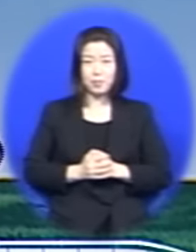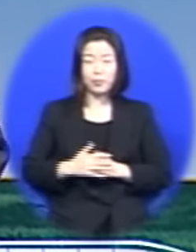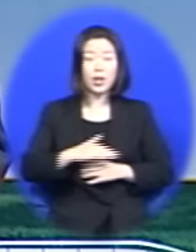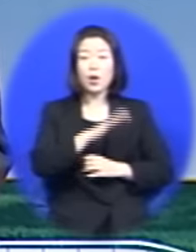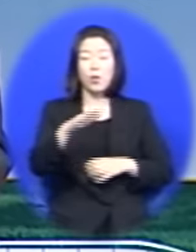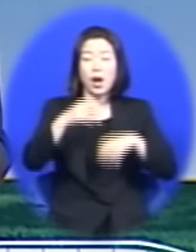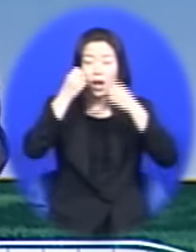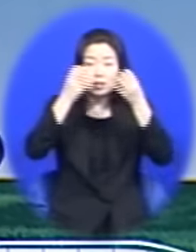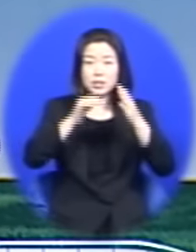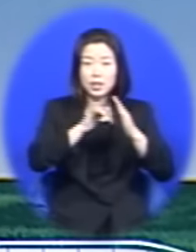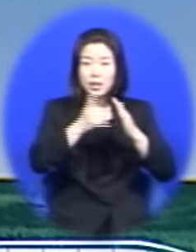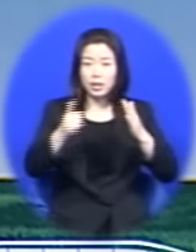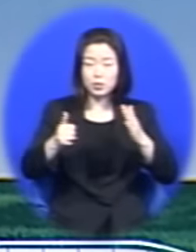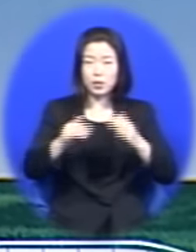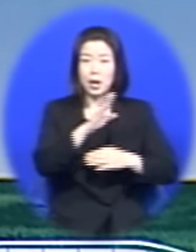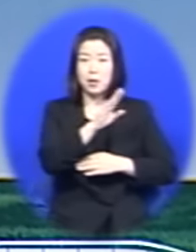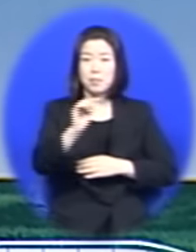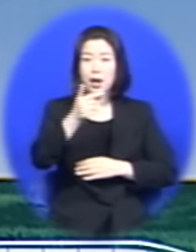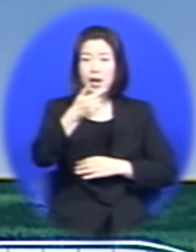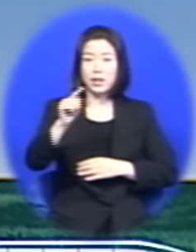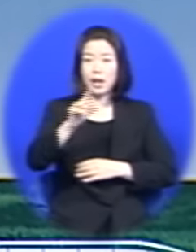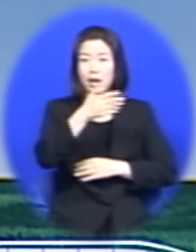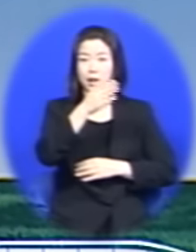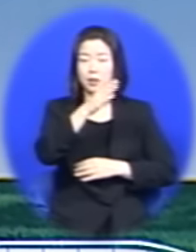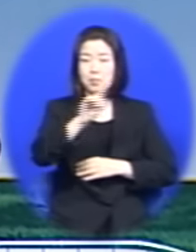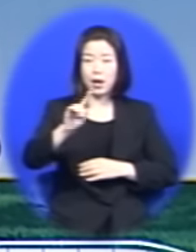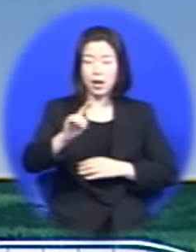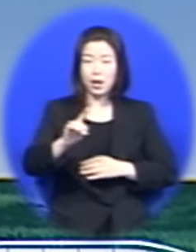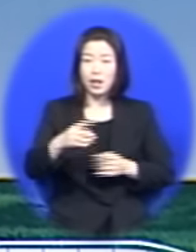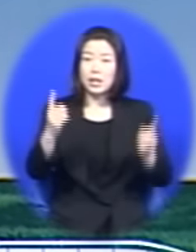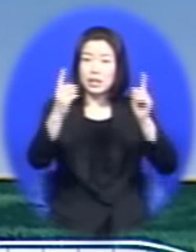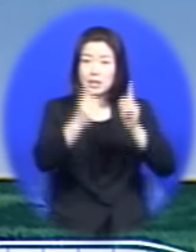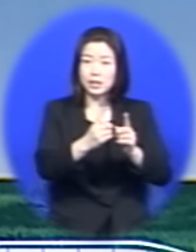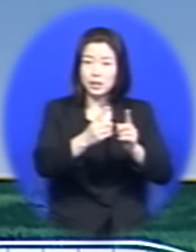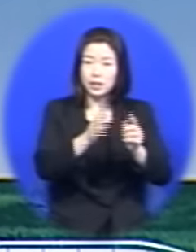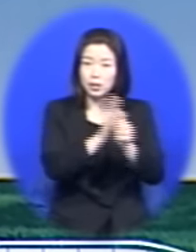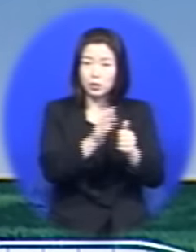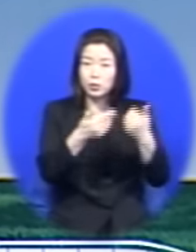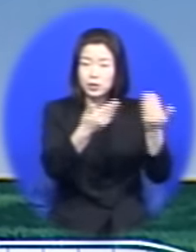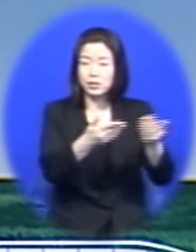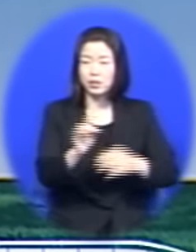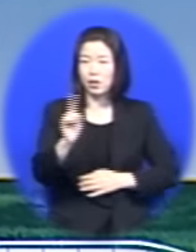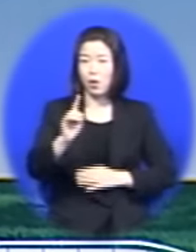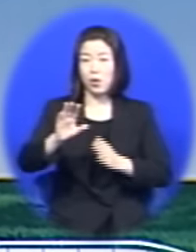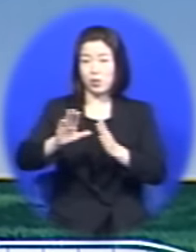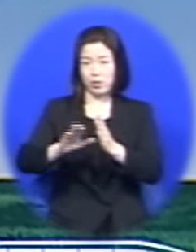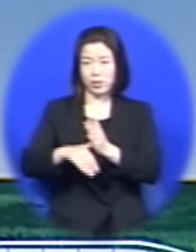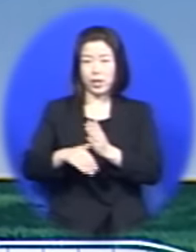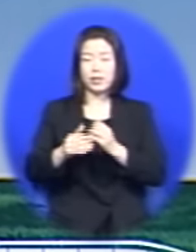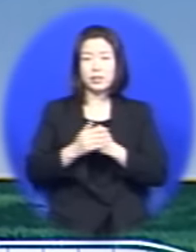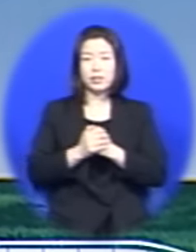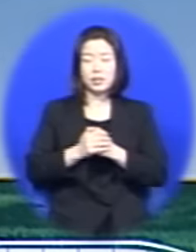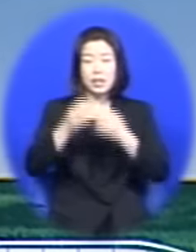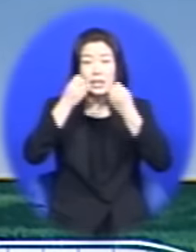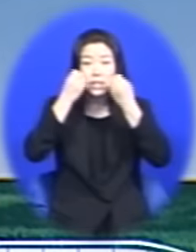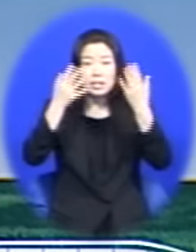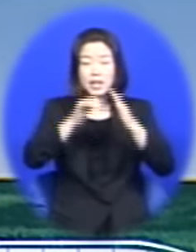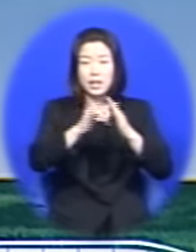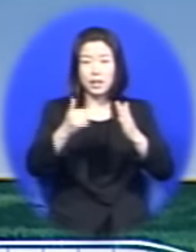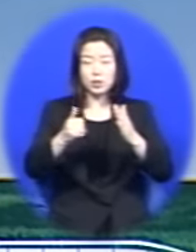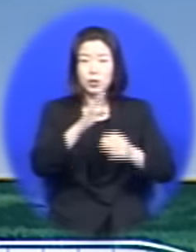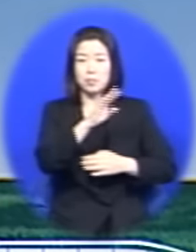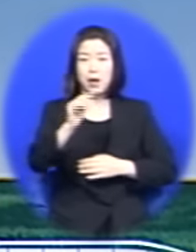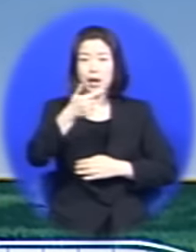우리가 새가족들에게 바나바를 이렇게 붙여드리는데 어떤 경우는 새가족이